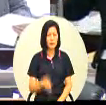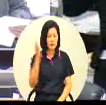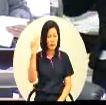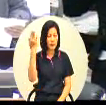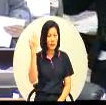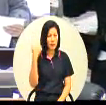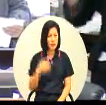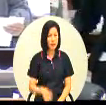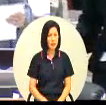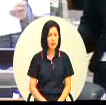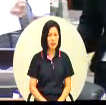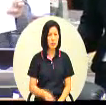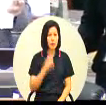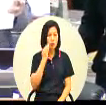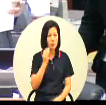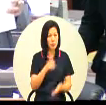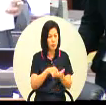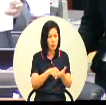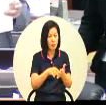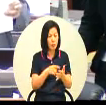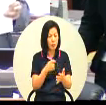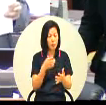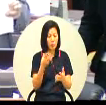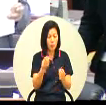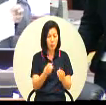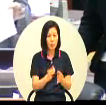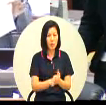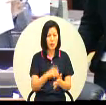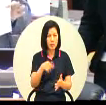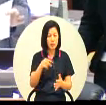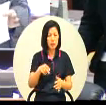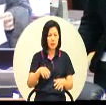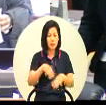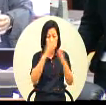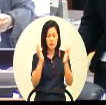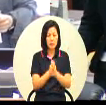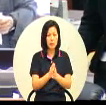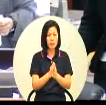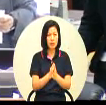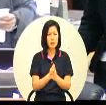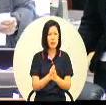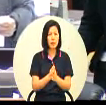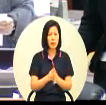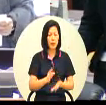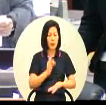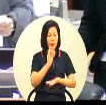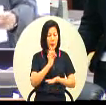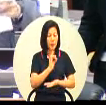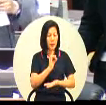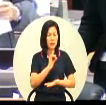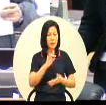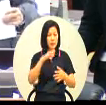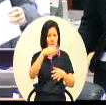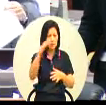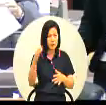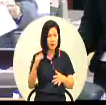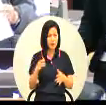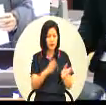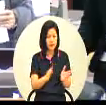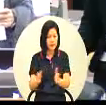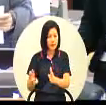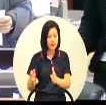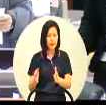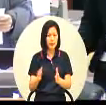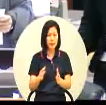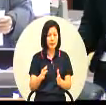本席的 时辰？啊，但是咱甲这个规个观音山风景区做足好的整理，咱真欢喜